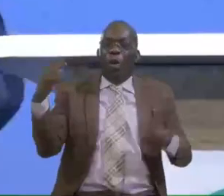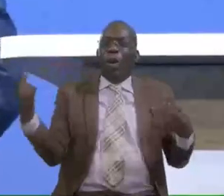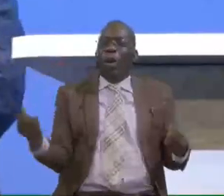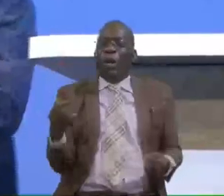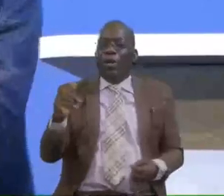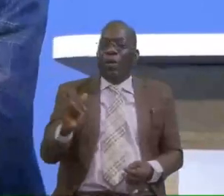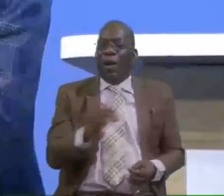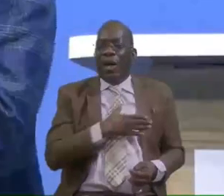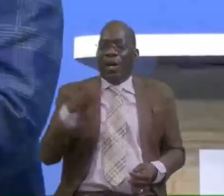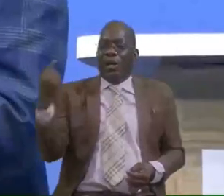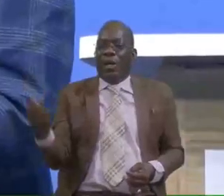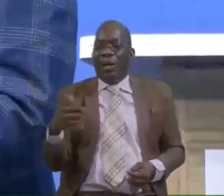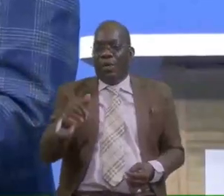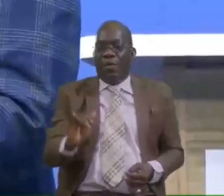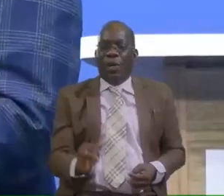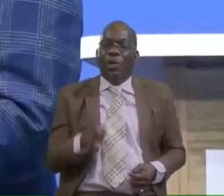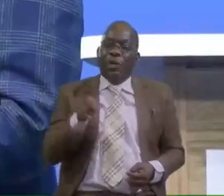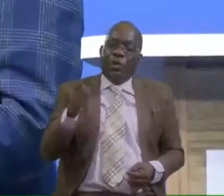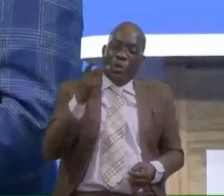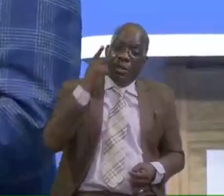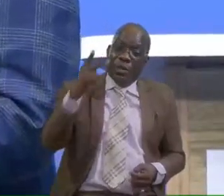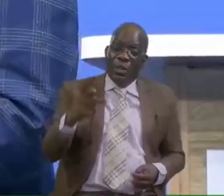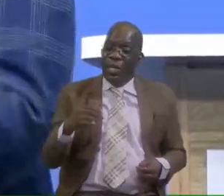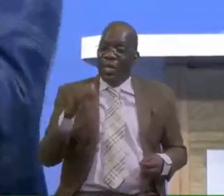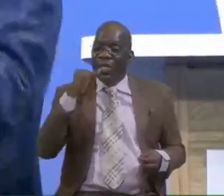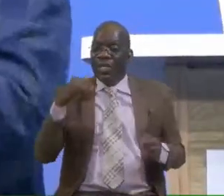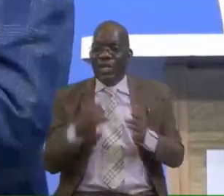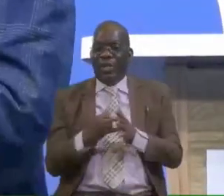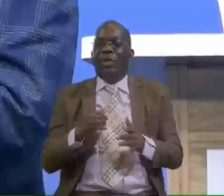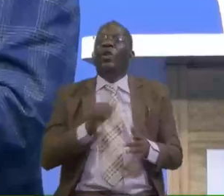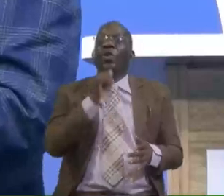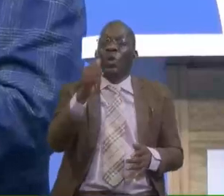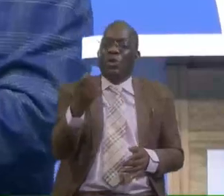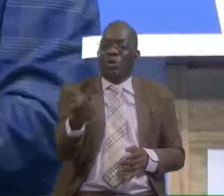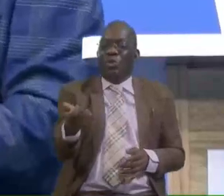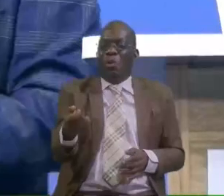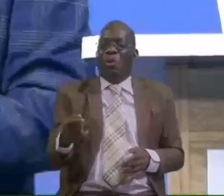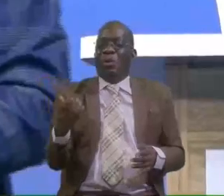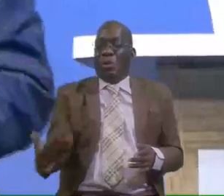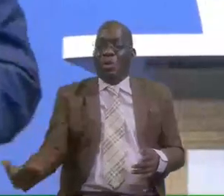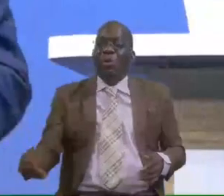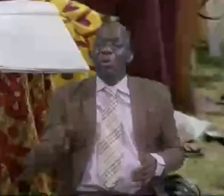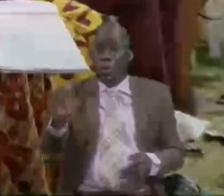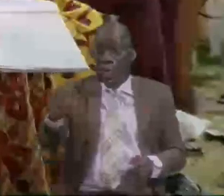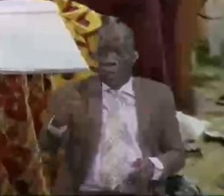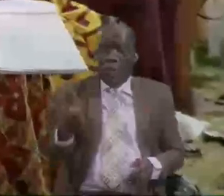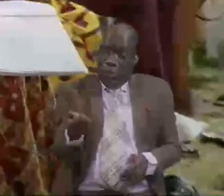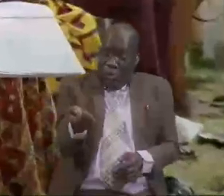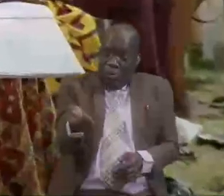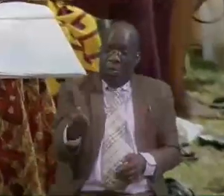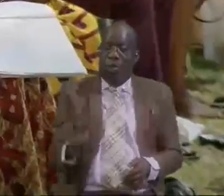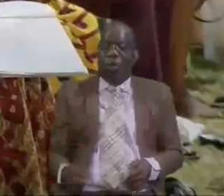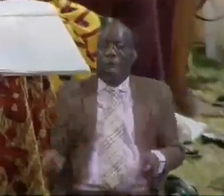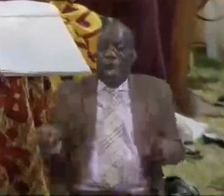l'éternité. Il dit, n'est-ce pas un petit péché? Oui, une petite chose, c'est